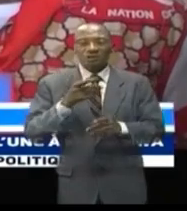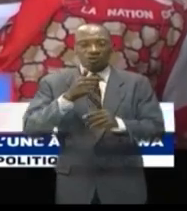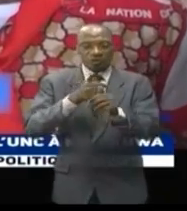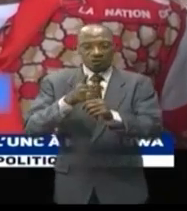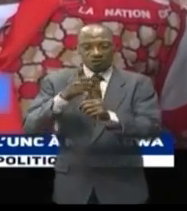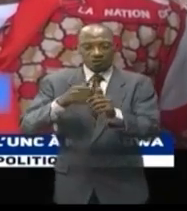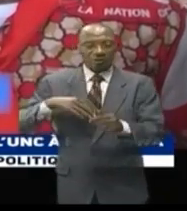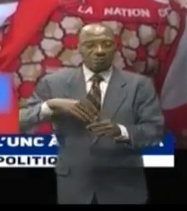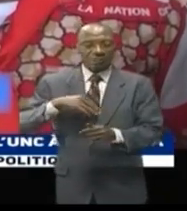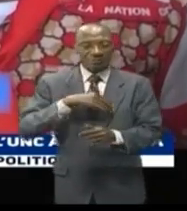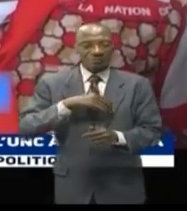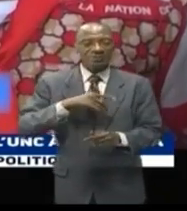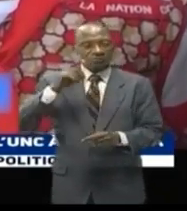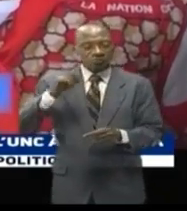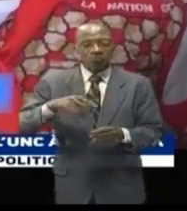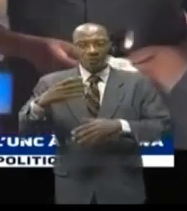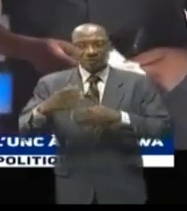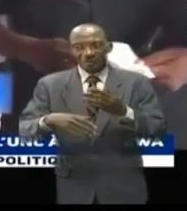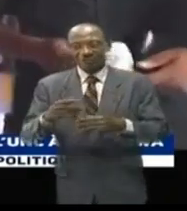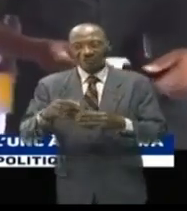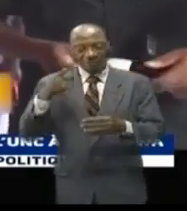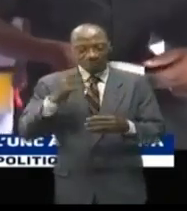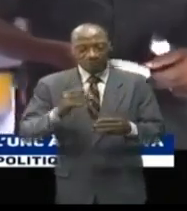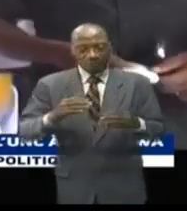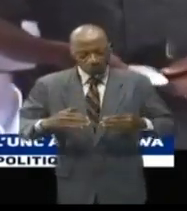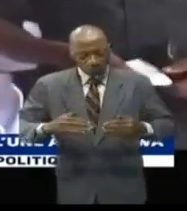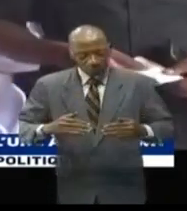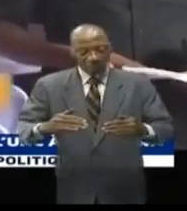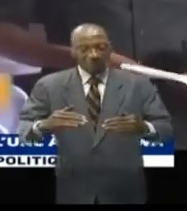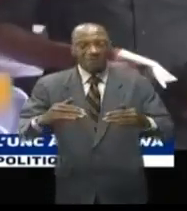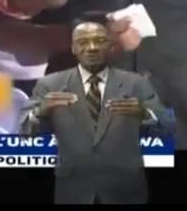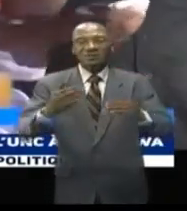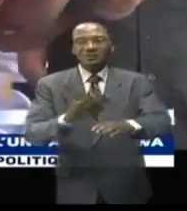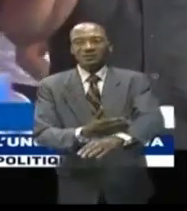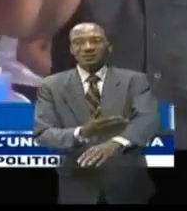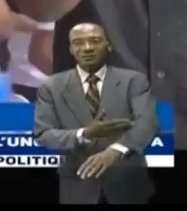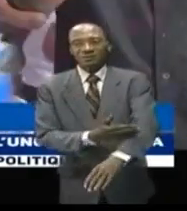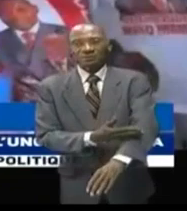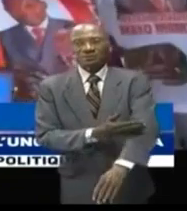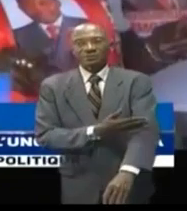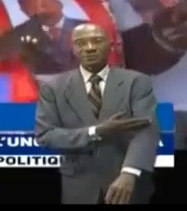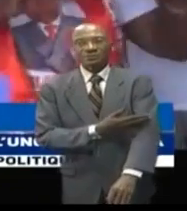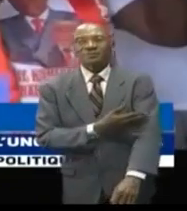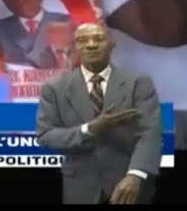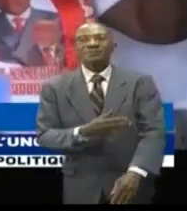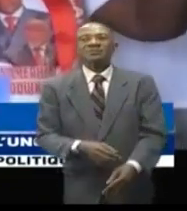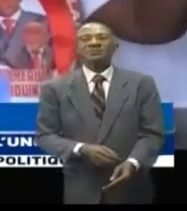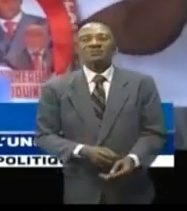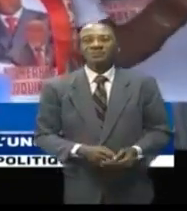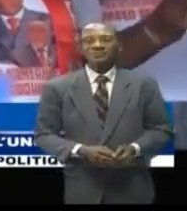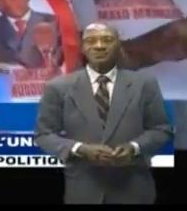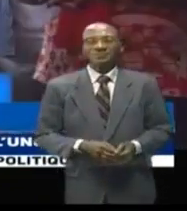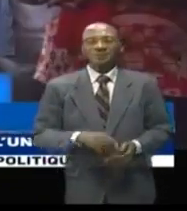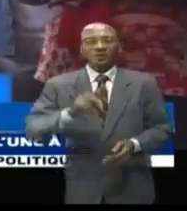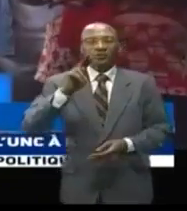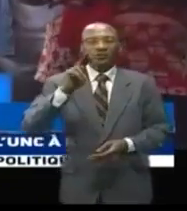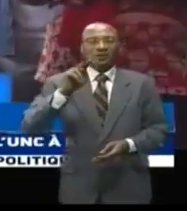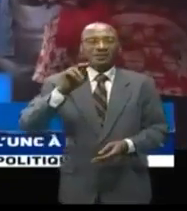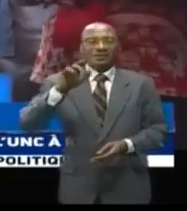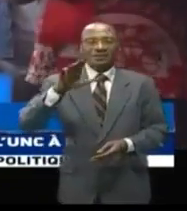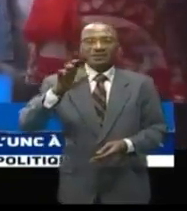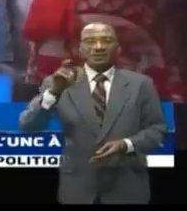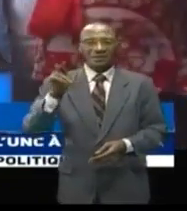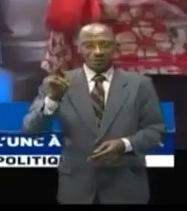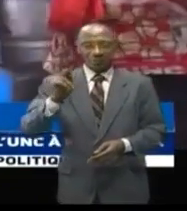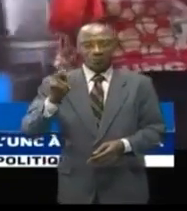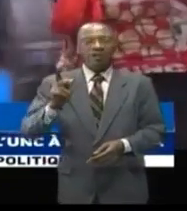pour que nous puissions inventer c'est quasiment toutes les structures de la Fédération unique à bois qui ont répondu présente à cette